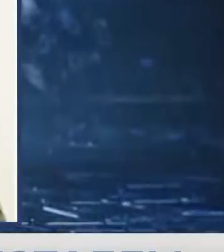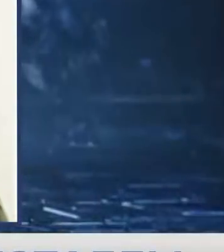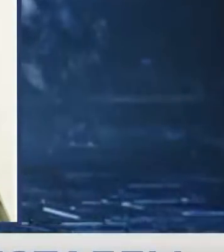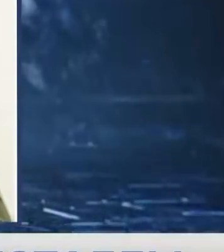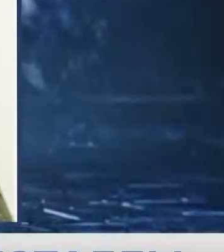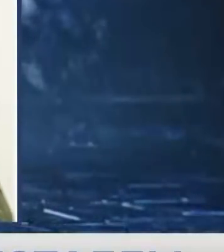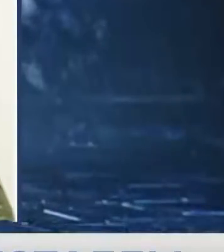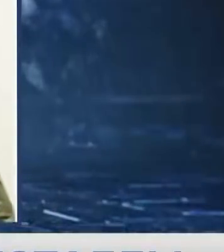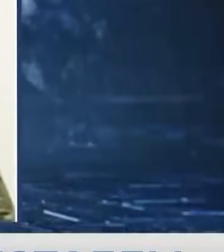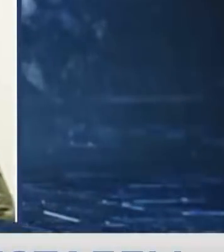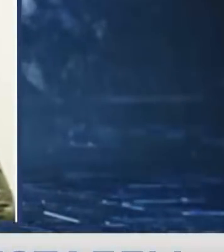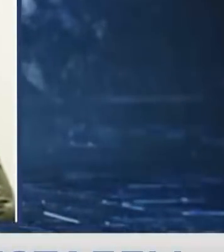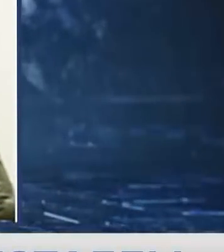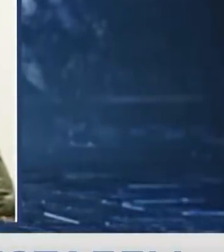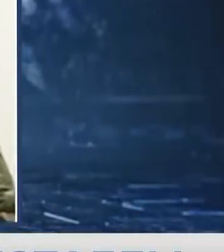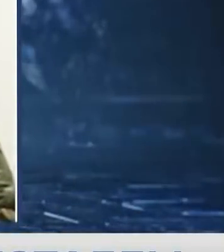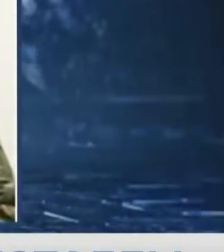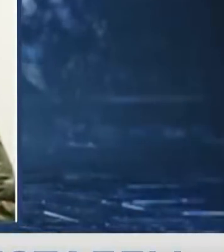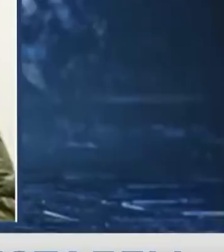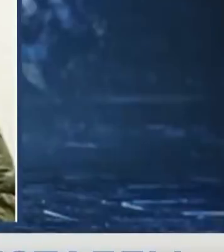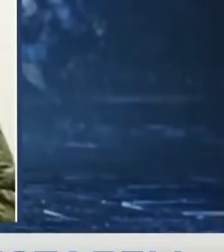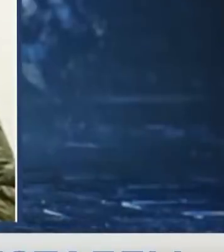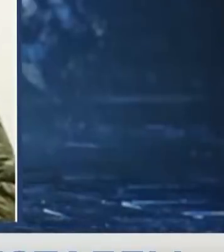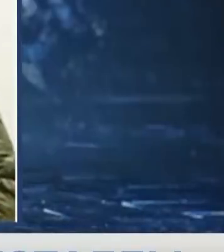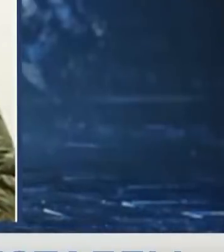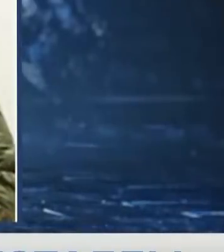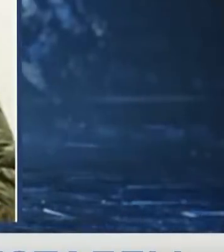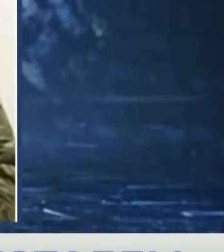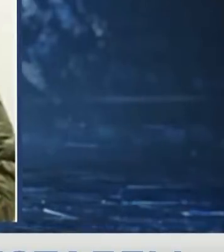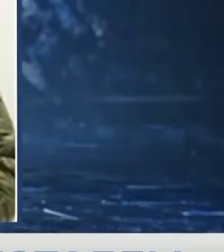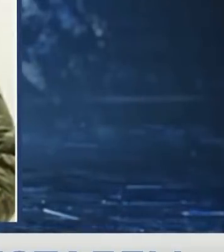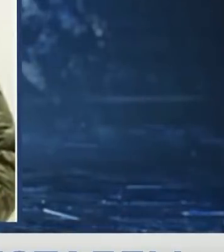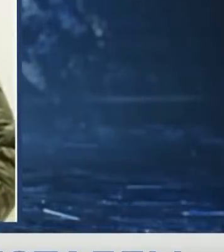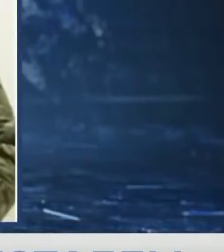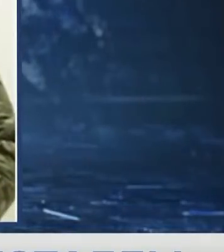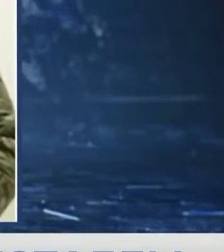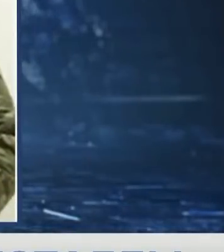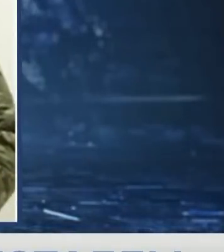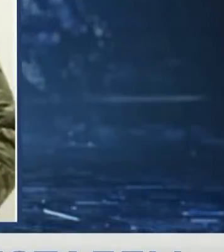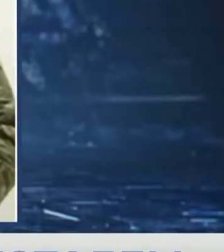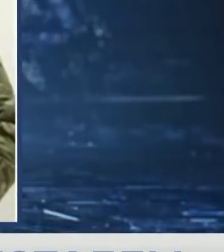және 255-ші баптары бойынша сотқа дейінгі тергеп-тексеру жүргізіліп жатыр.